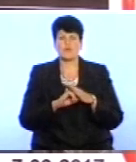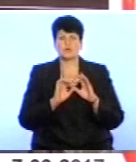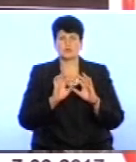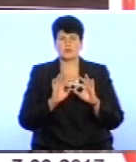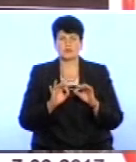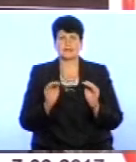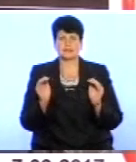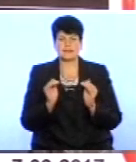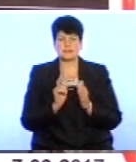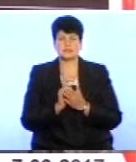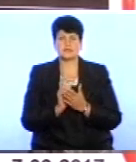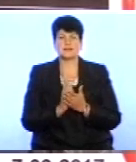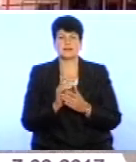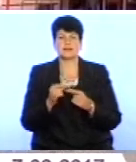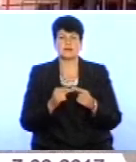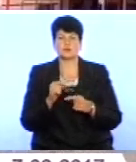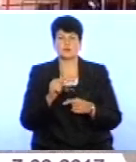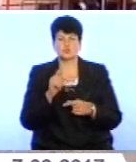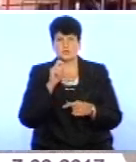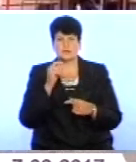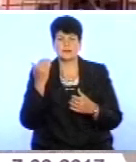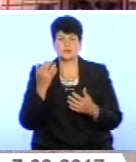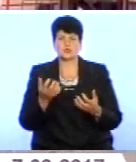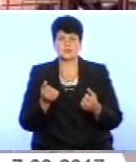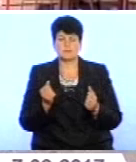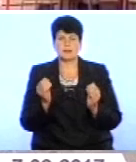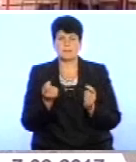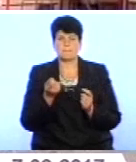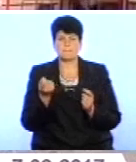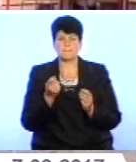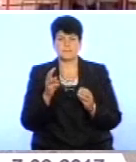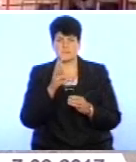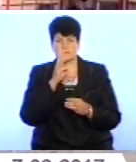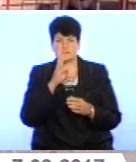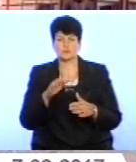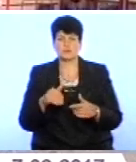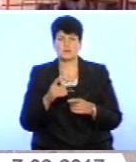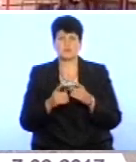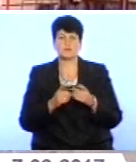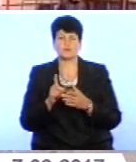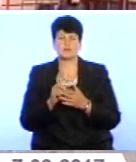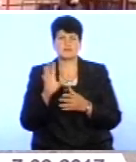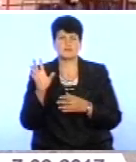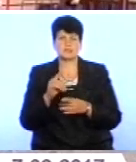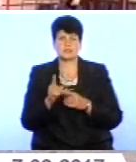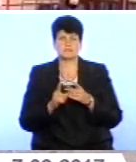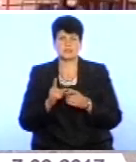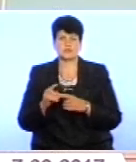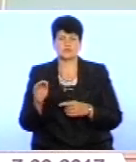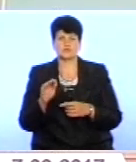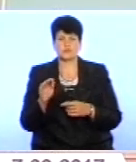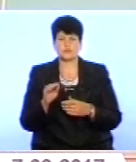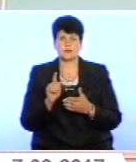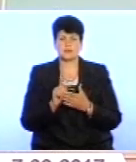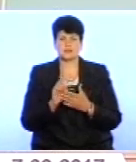низькі пенсії є наслідком того, що раніше українці отримували невисокі зарплати. Запропонована реформа повинна все змінити, адже від жовтня